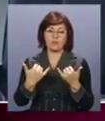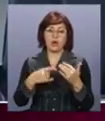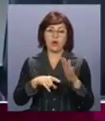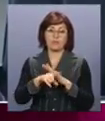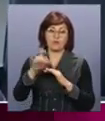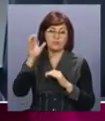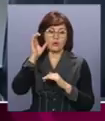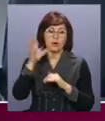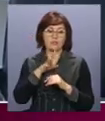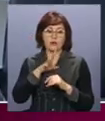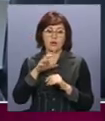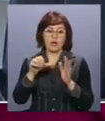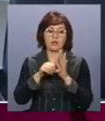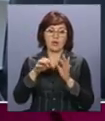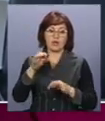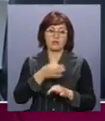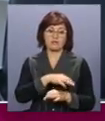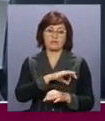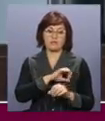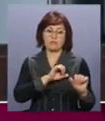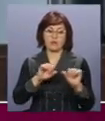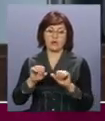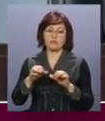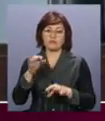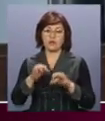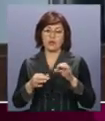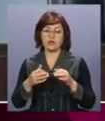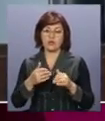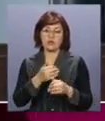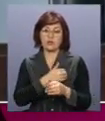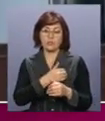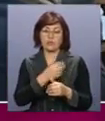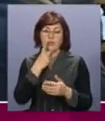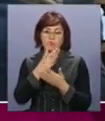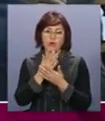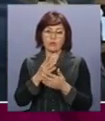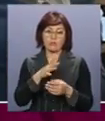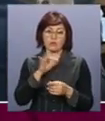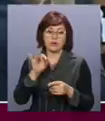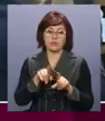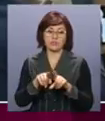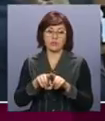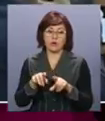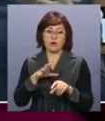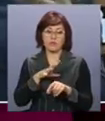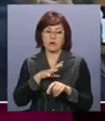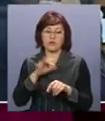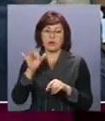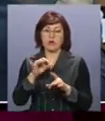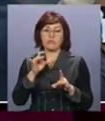тыңдалымда 6 адвокатта судьяға бірден талап тілектерін жаудырды. Жүздеген томға арқау болға тұрғатын